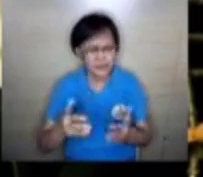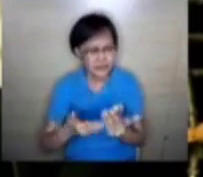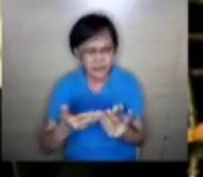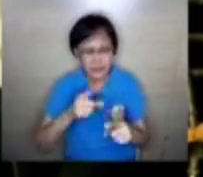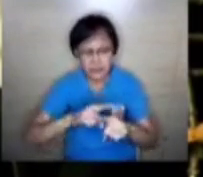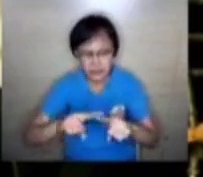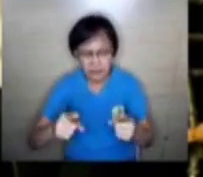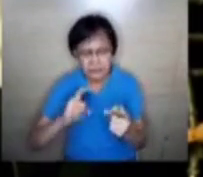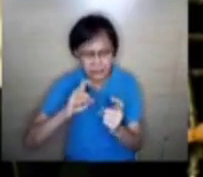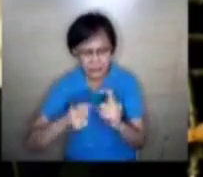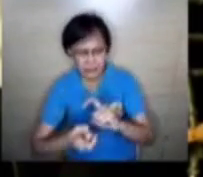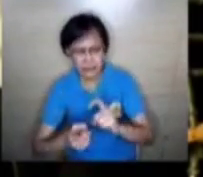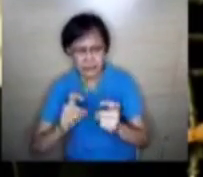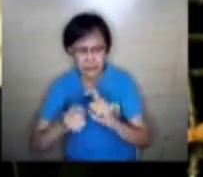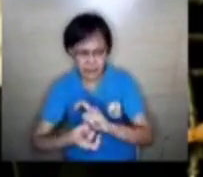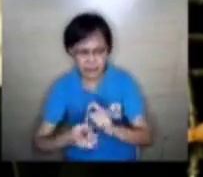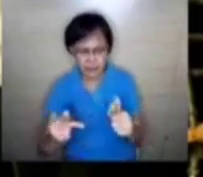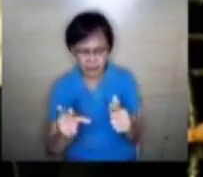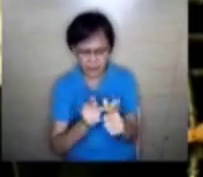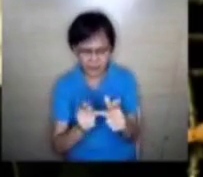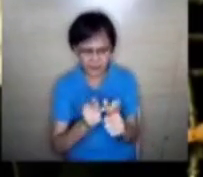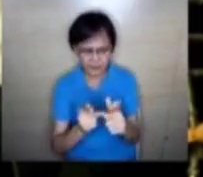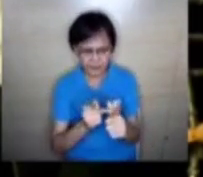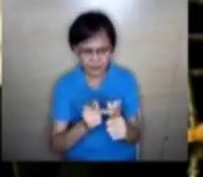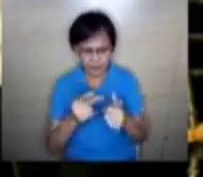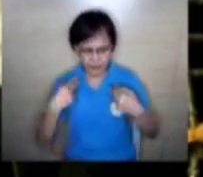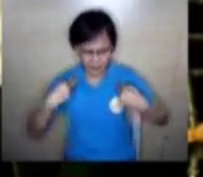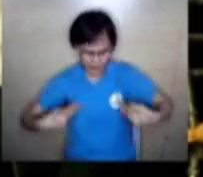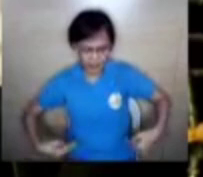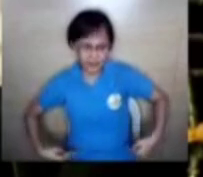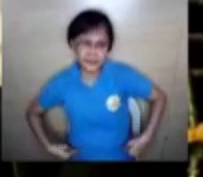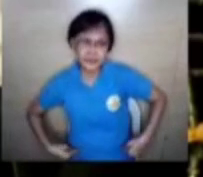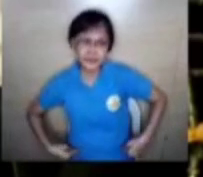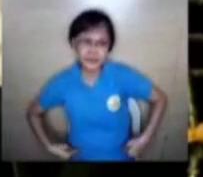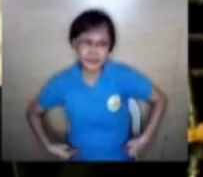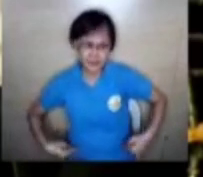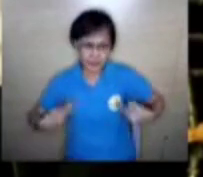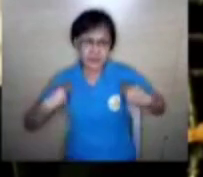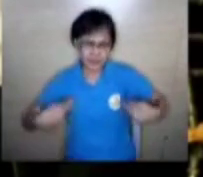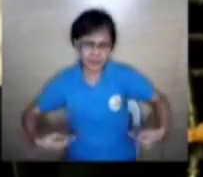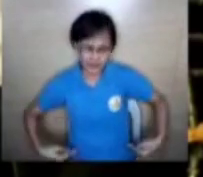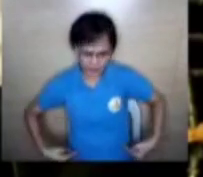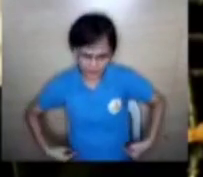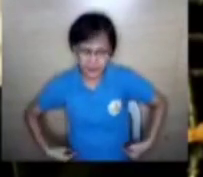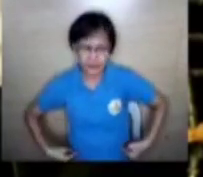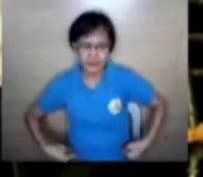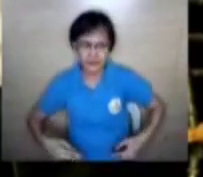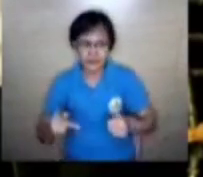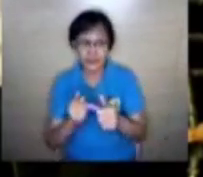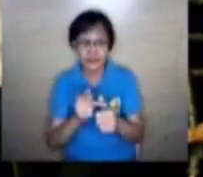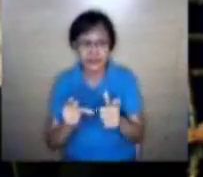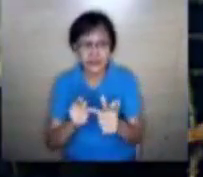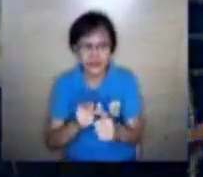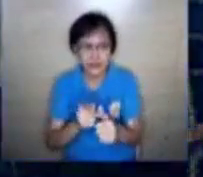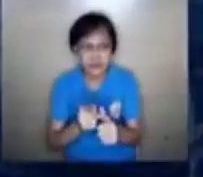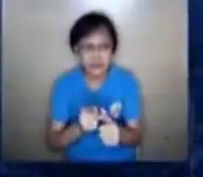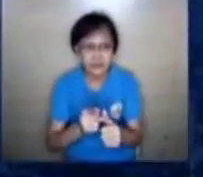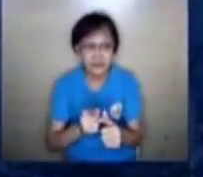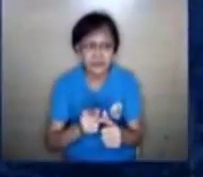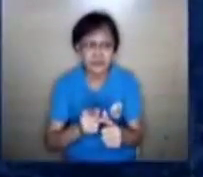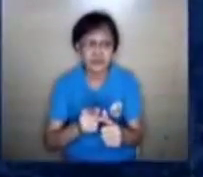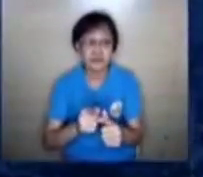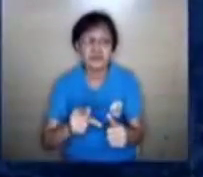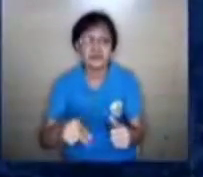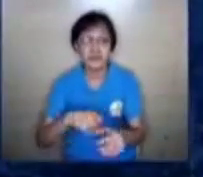Isa sa ating prioridad, kalusugang pangkalahatan. Kalusugang pangkalahatan. Ikinararangal natin na nabigyan ng lokal